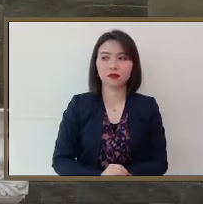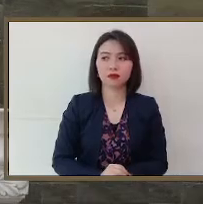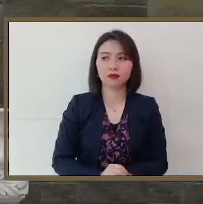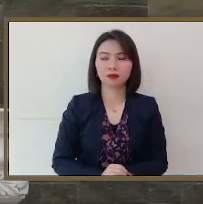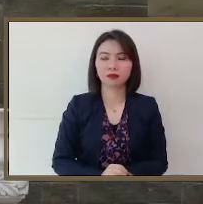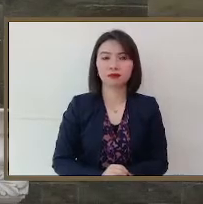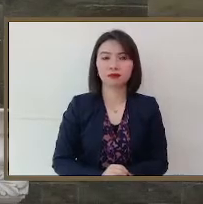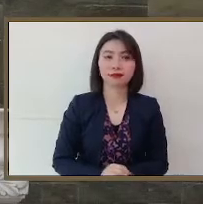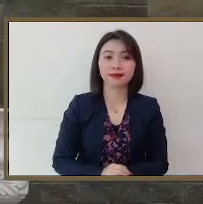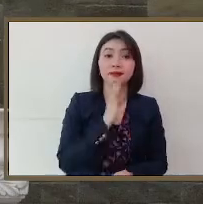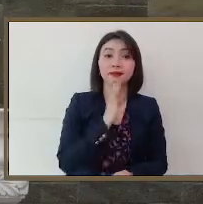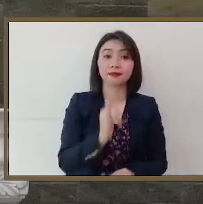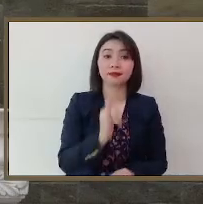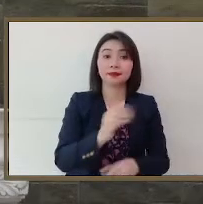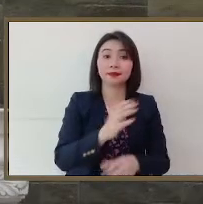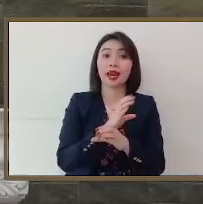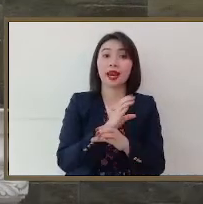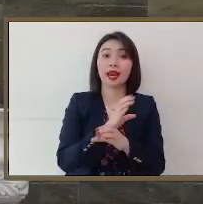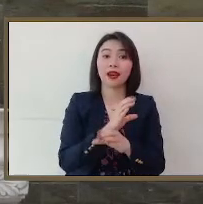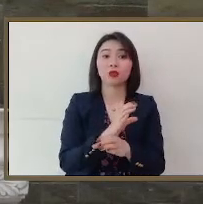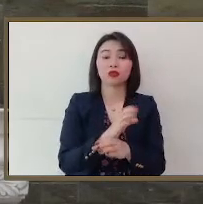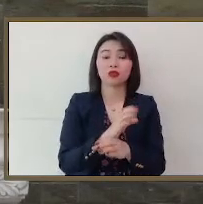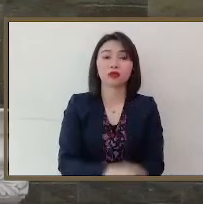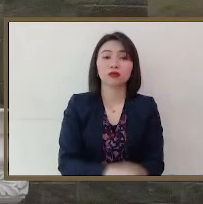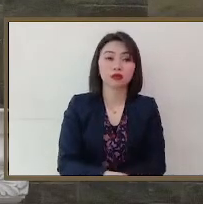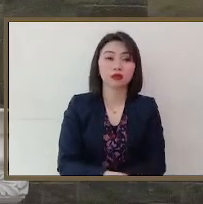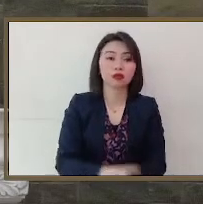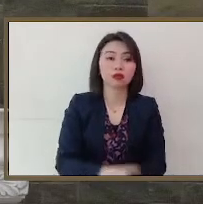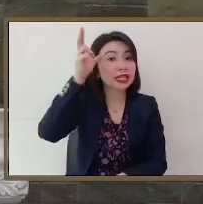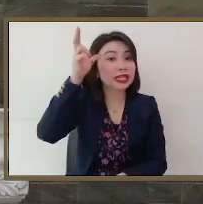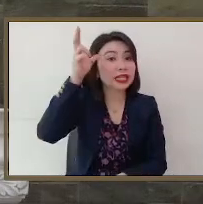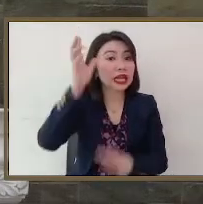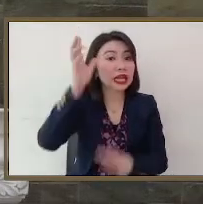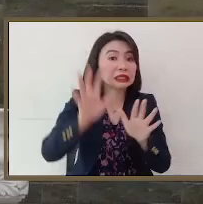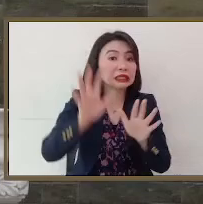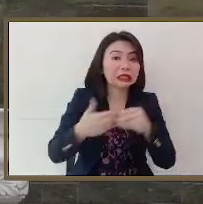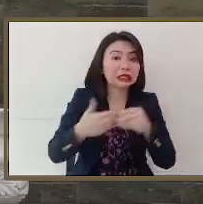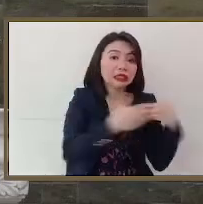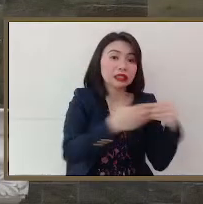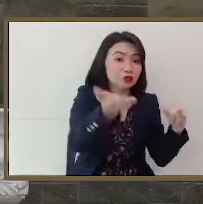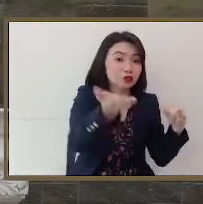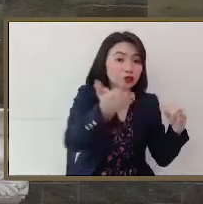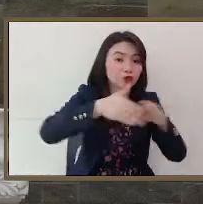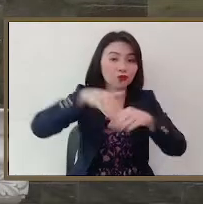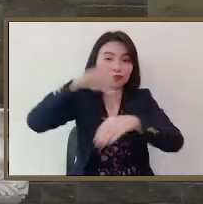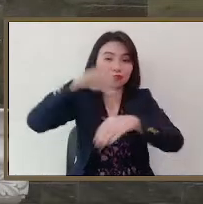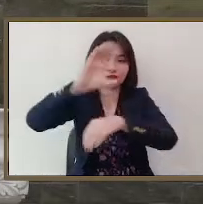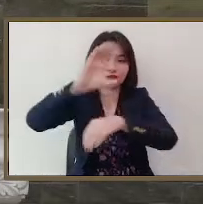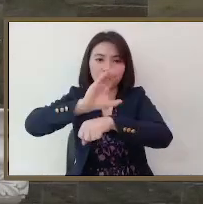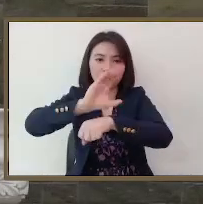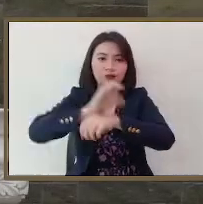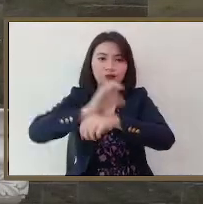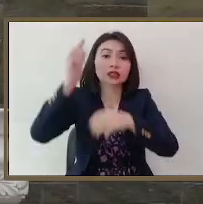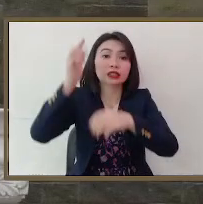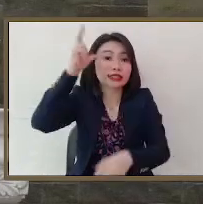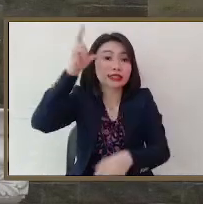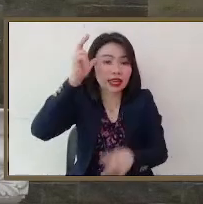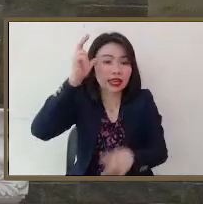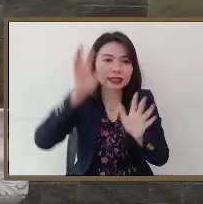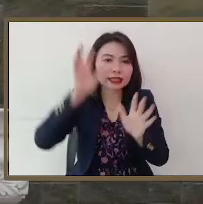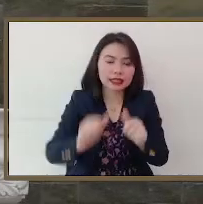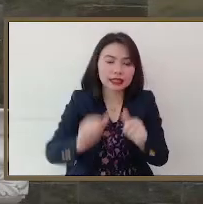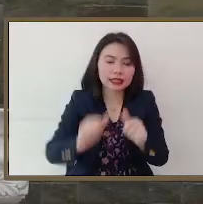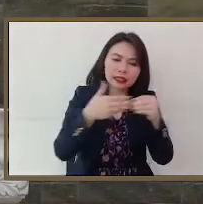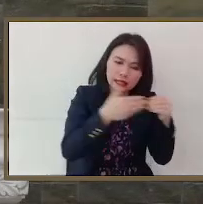Be careful. Satan can lead you into the temple. Satan can lead you into the